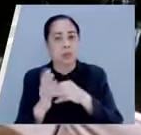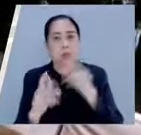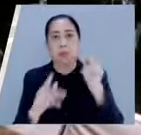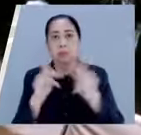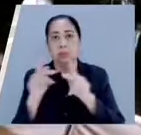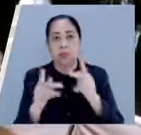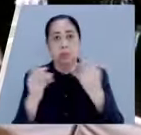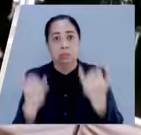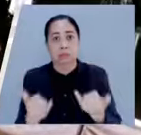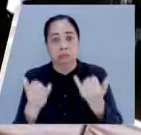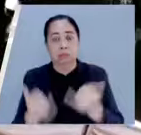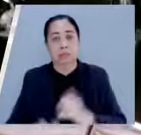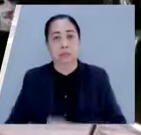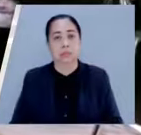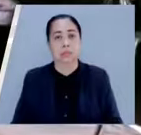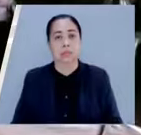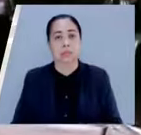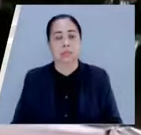araw.